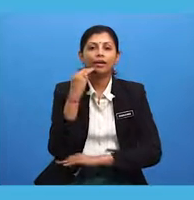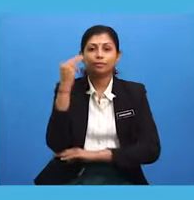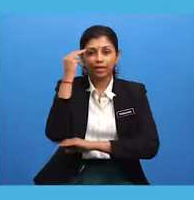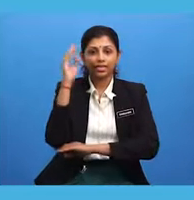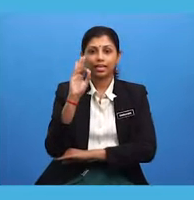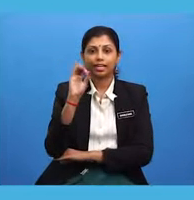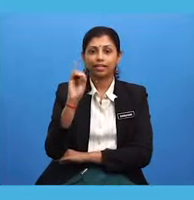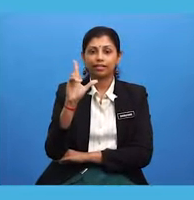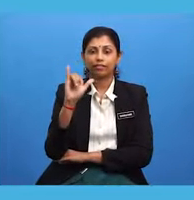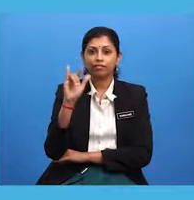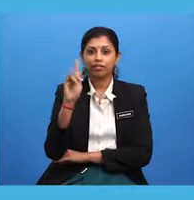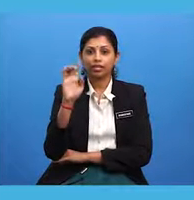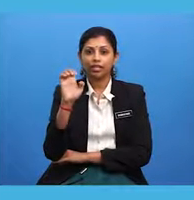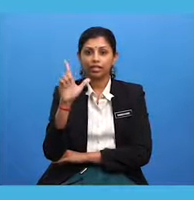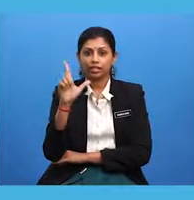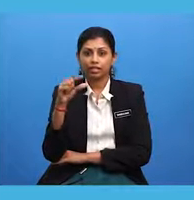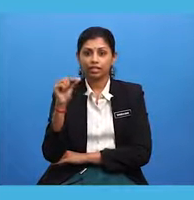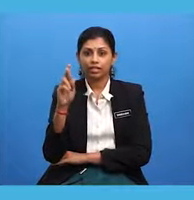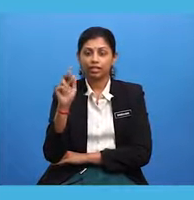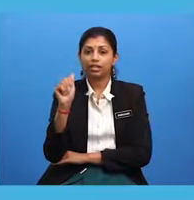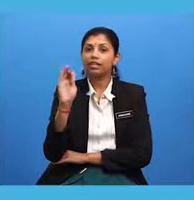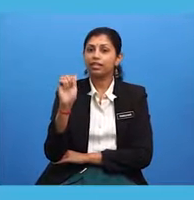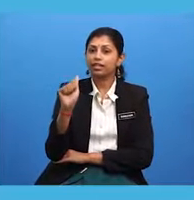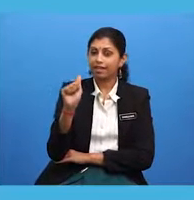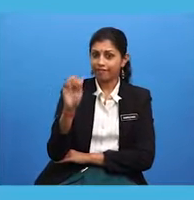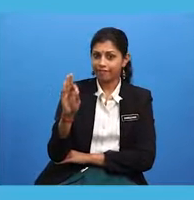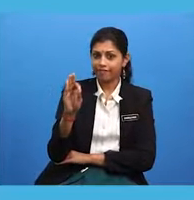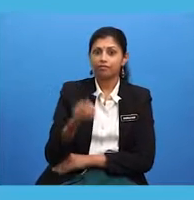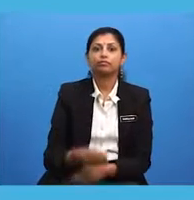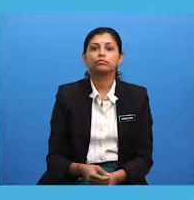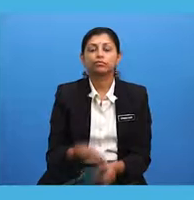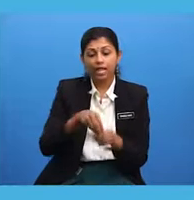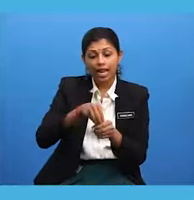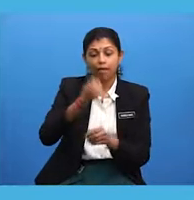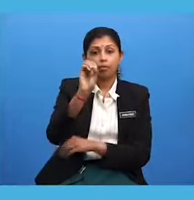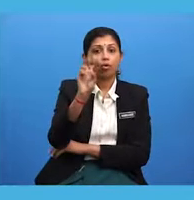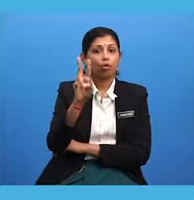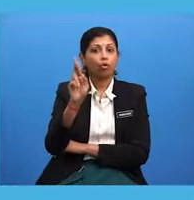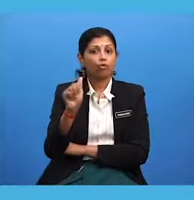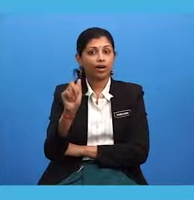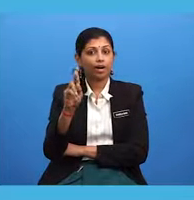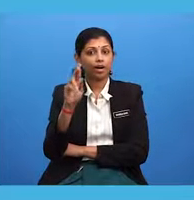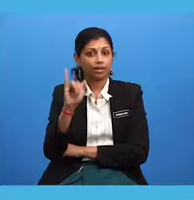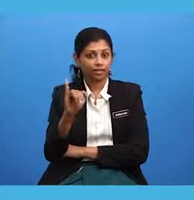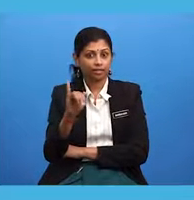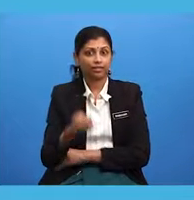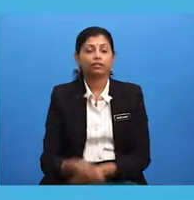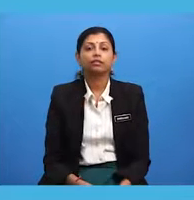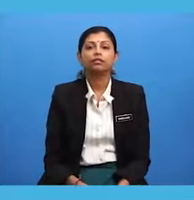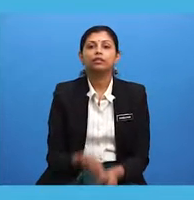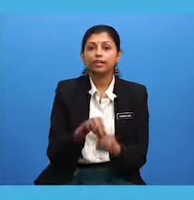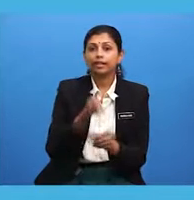kematangan folikograf telah dicapai di dalam ovari.